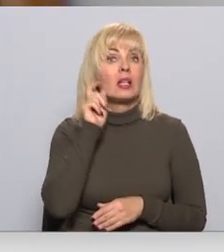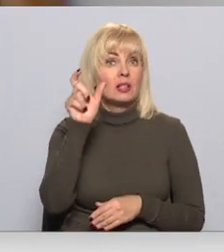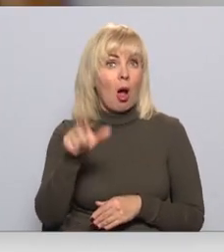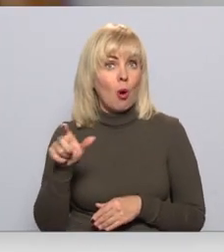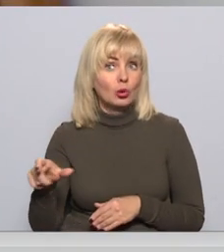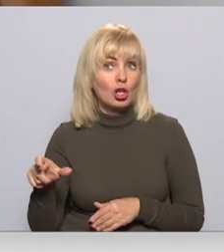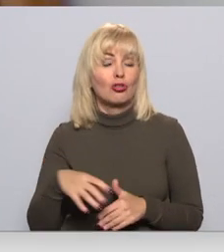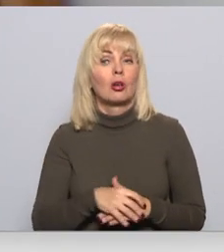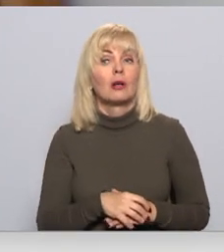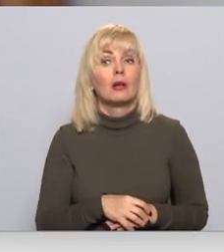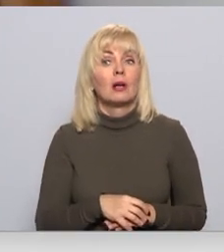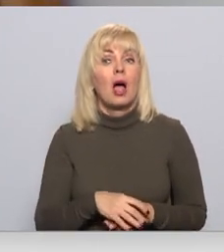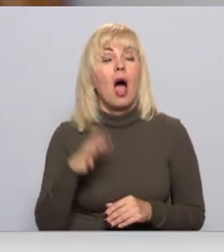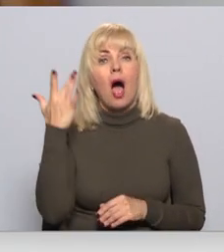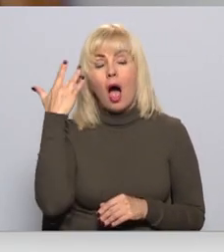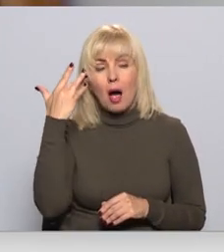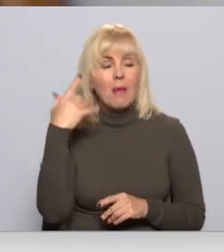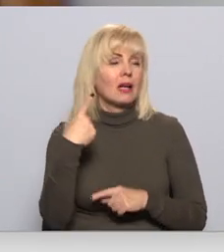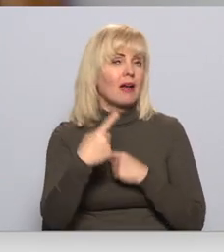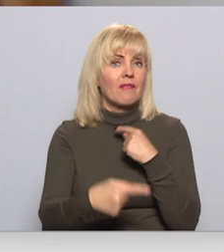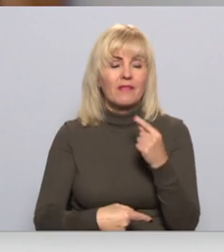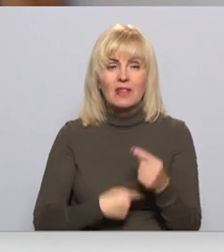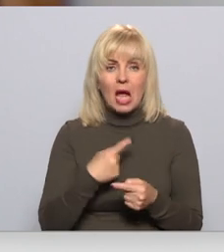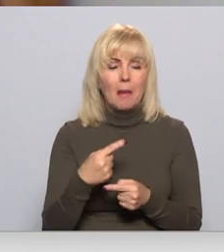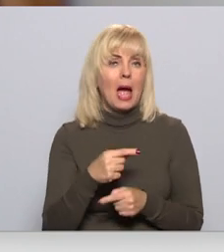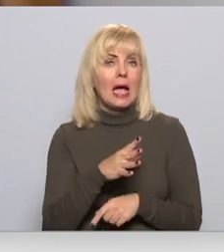ASV ir vienmēr bijusi viena no tādām